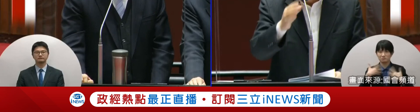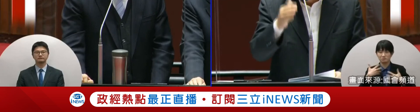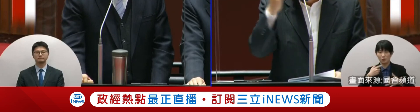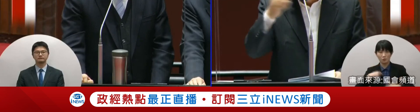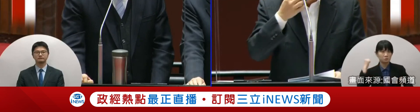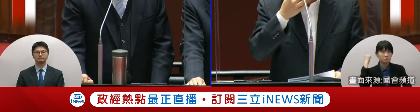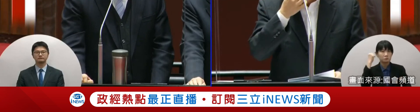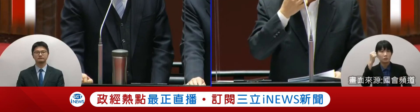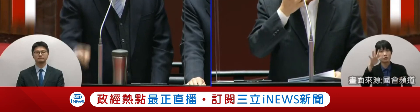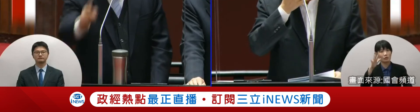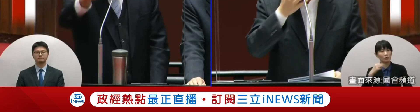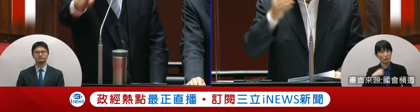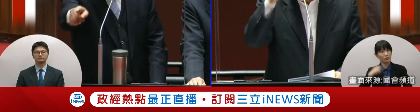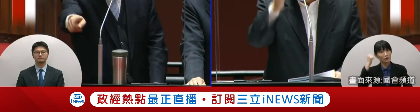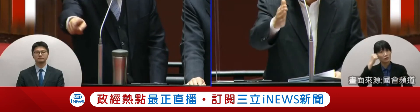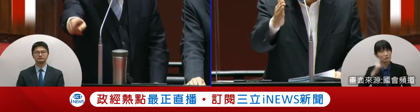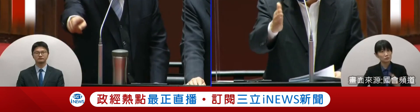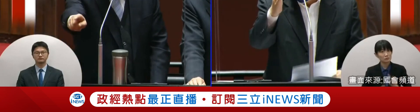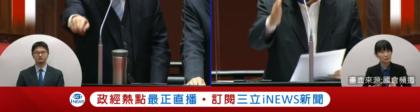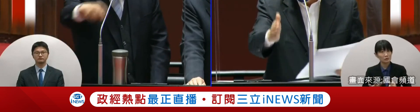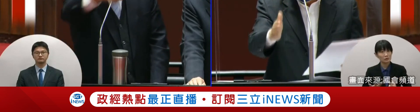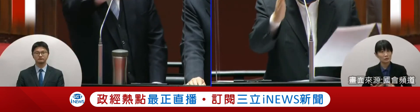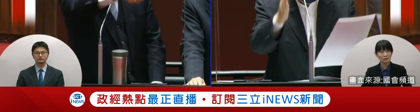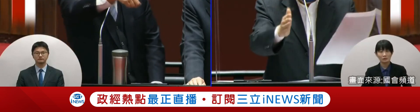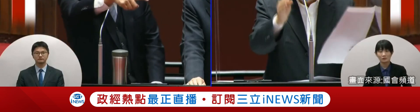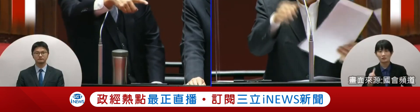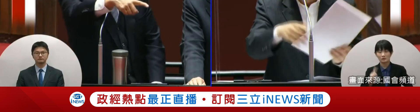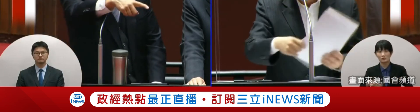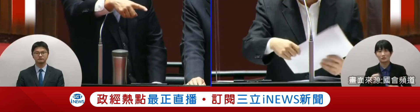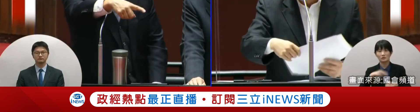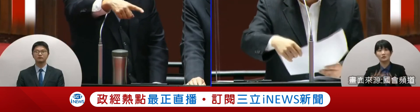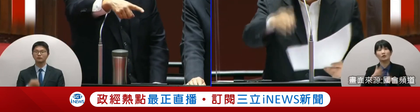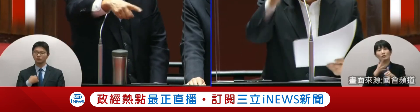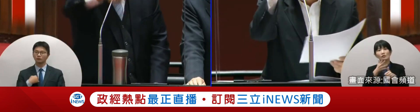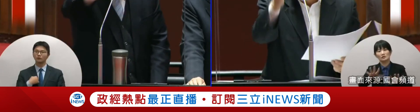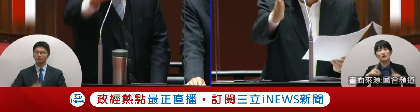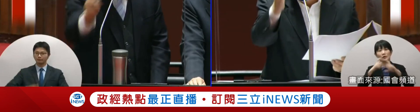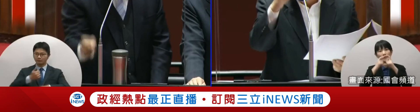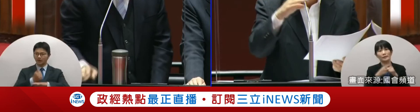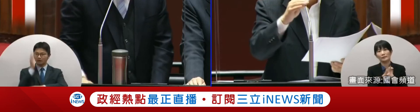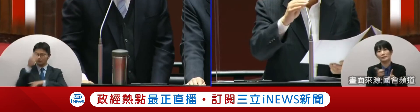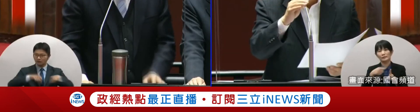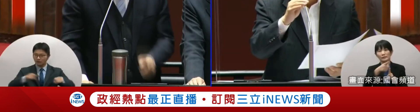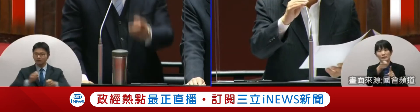抗争的动作有什么不对？然后我告诉你，你现在不回答问题，你没